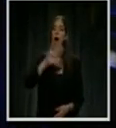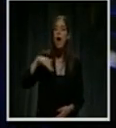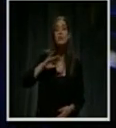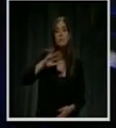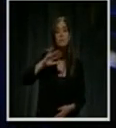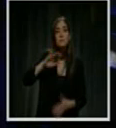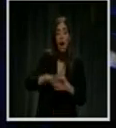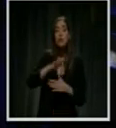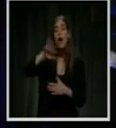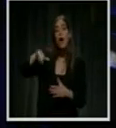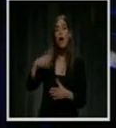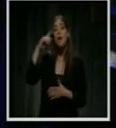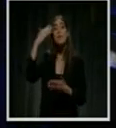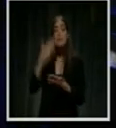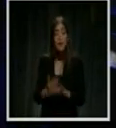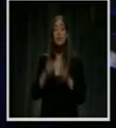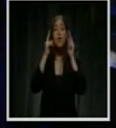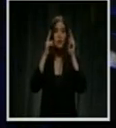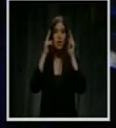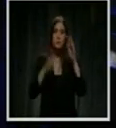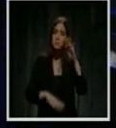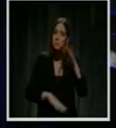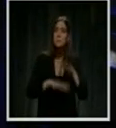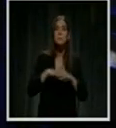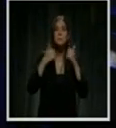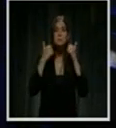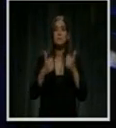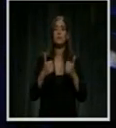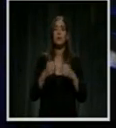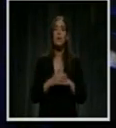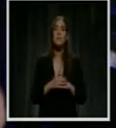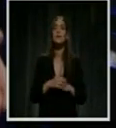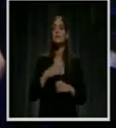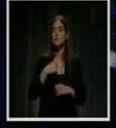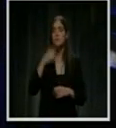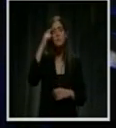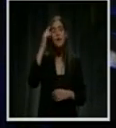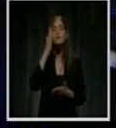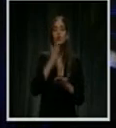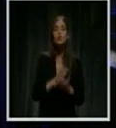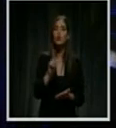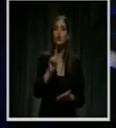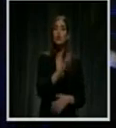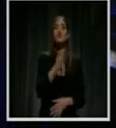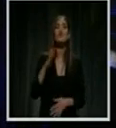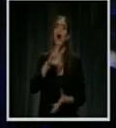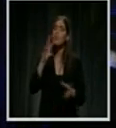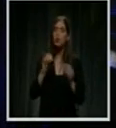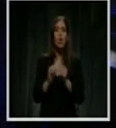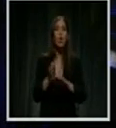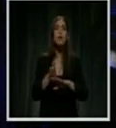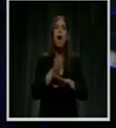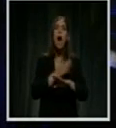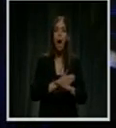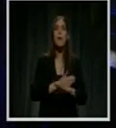nemmen ukoll konvint anzi li fil-jiem li ġejjin dak kollu li kellu jiġi kjarifikat jiġi ċċarat nkunu nistgħu nagħlqu dan il-ftehim kollettiv li se jagħti